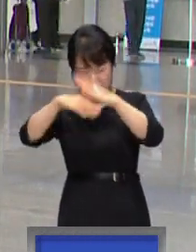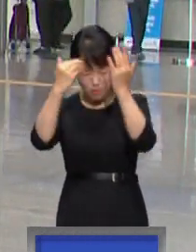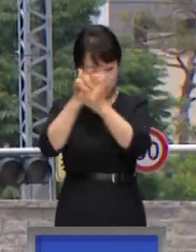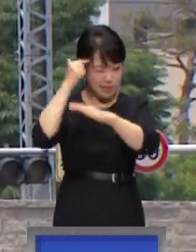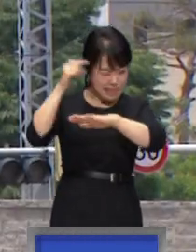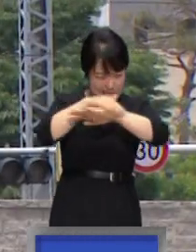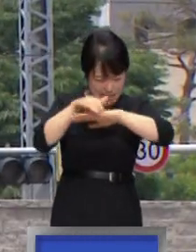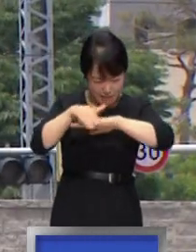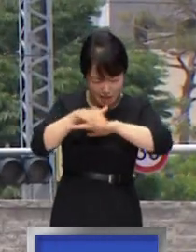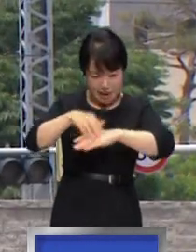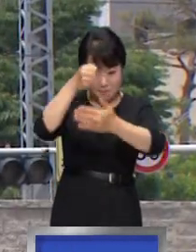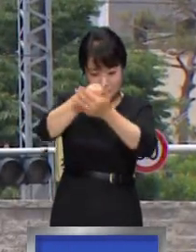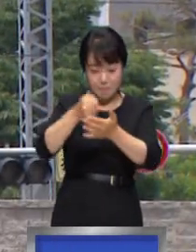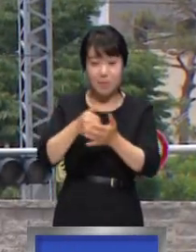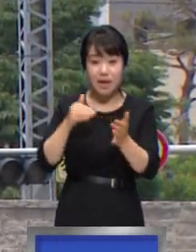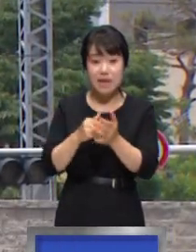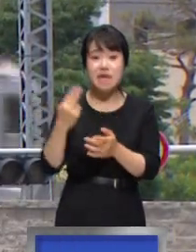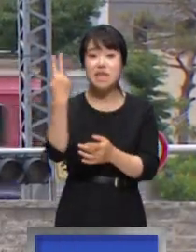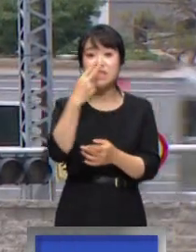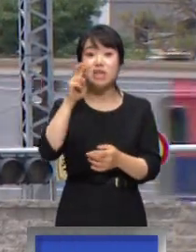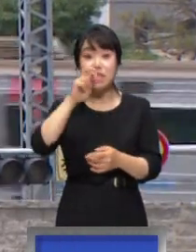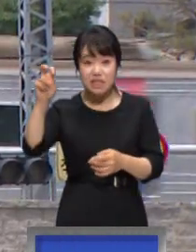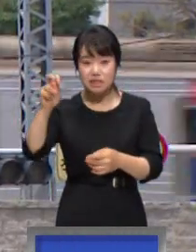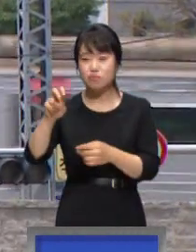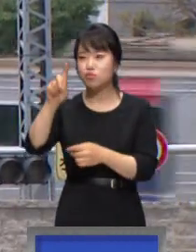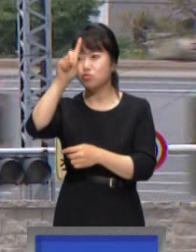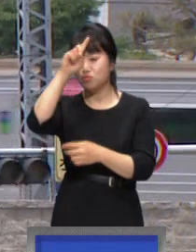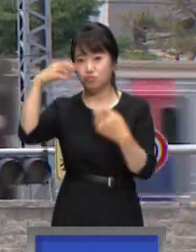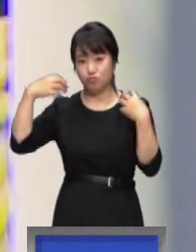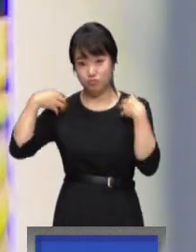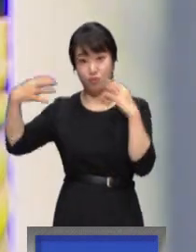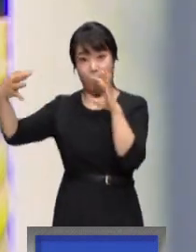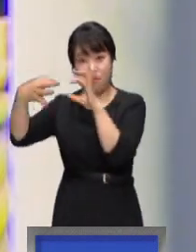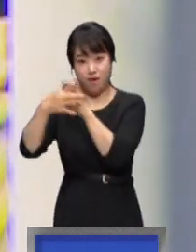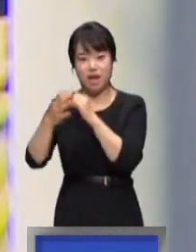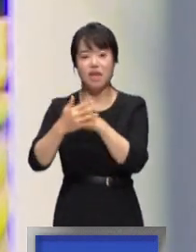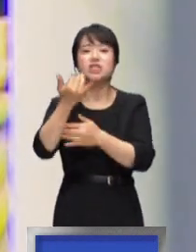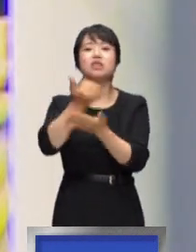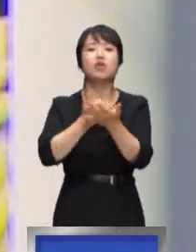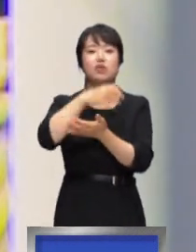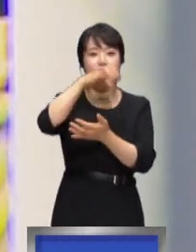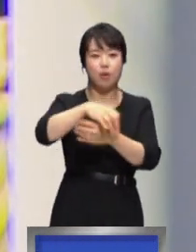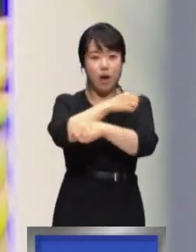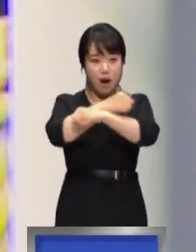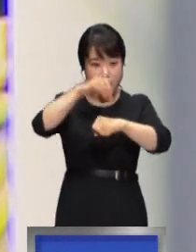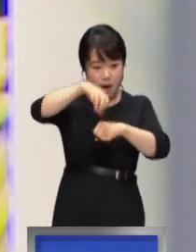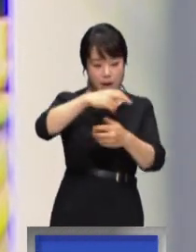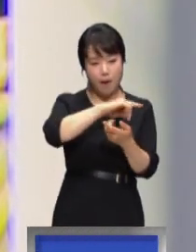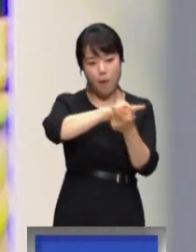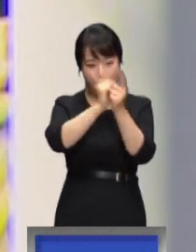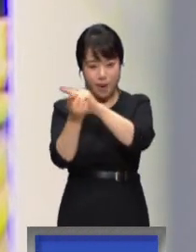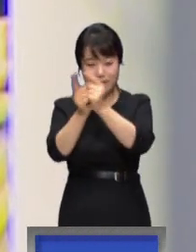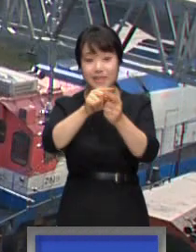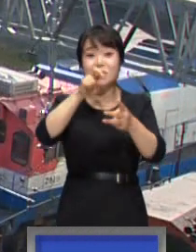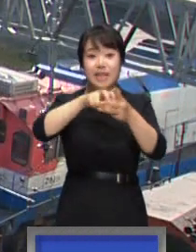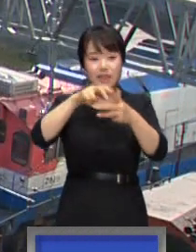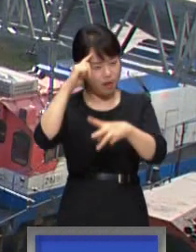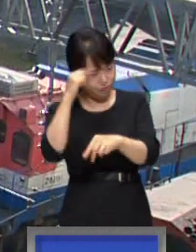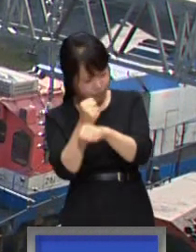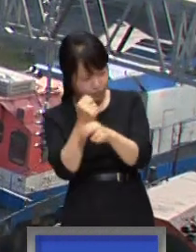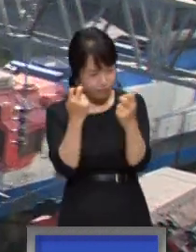계획까지 잡히면서 2020년 국토부는 청량리역 광역환승센터 기본구상 연구 용역에